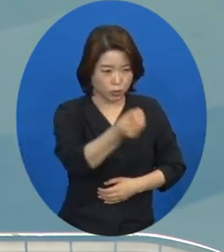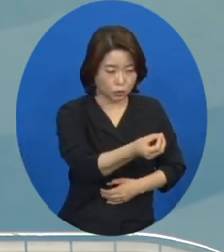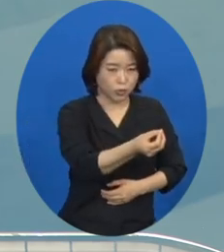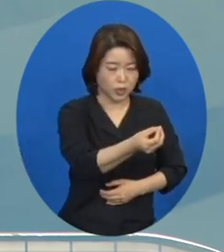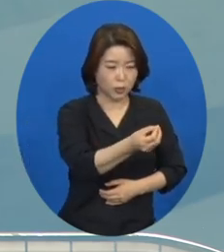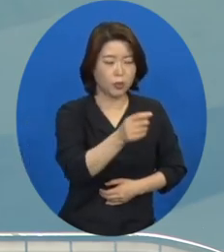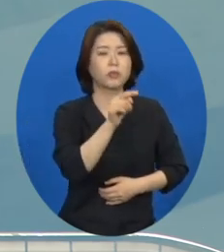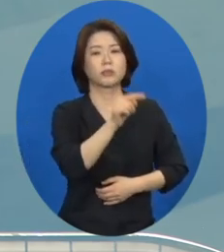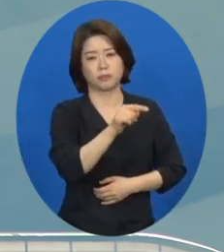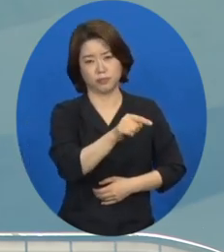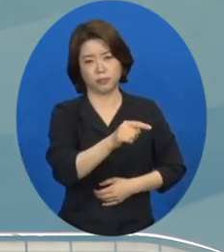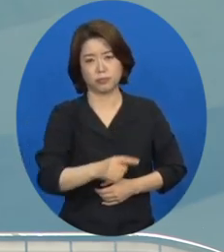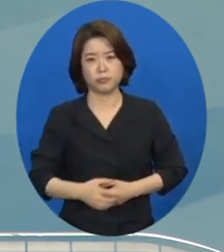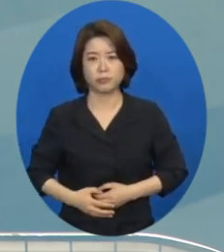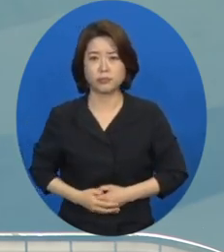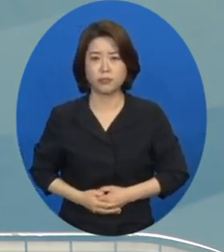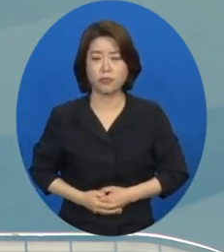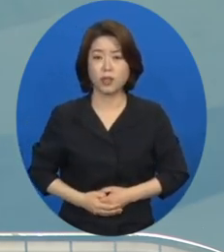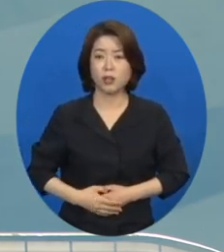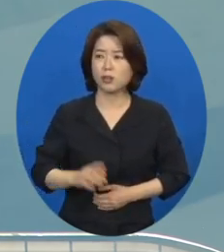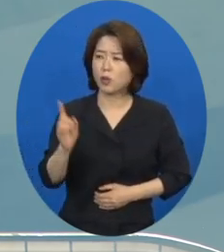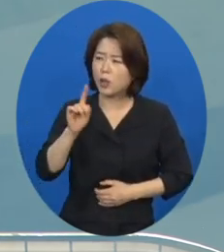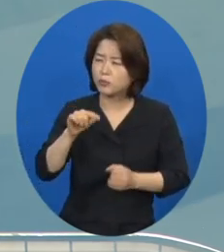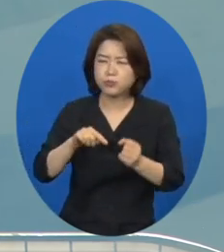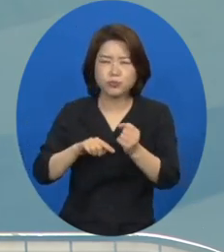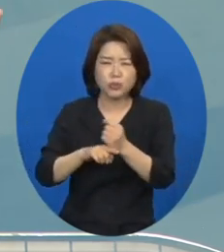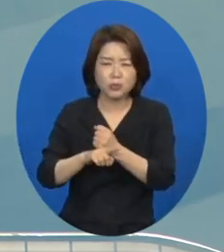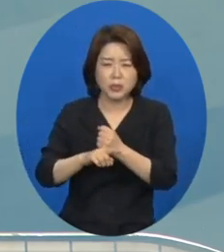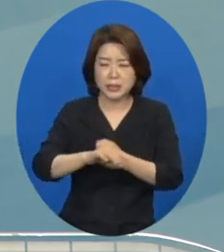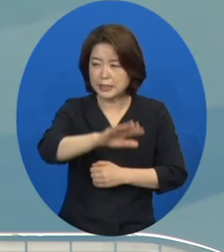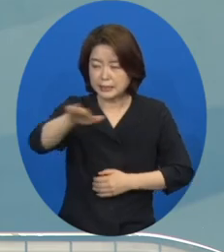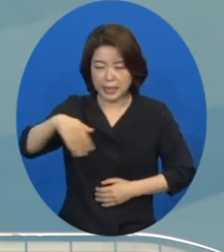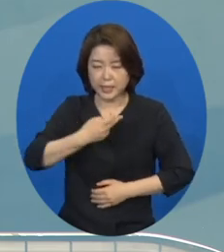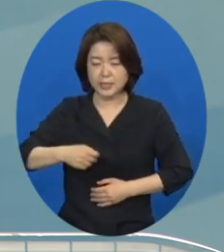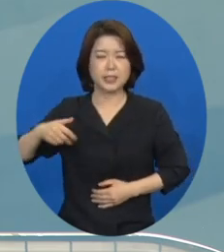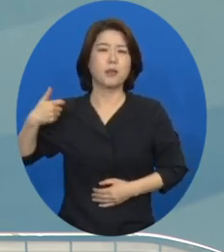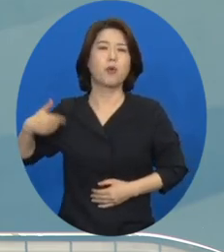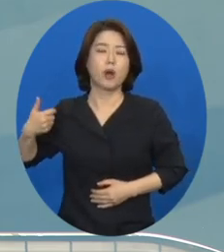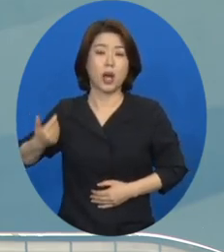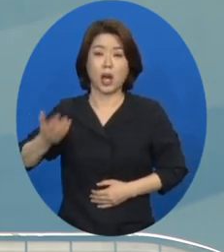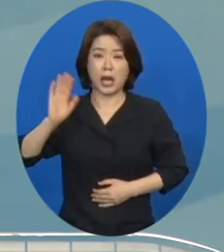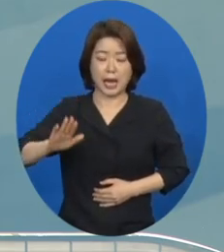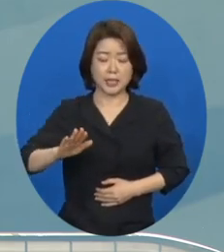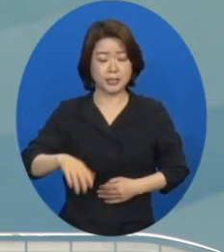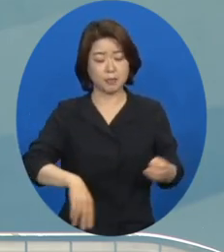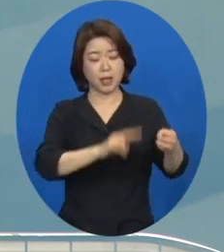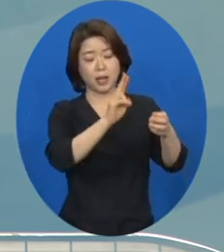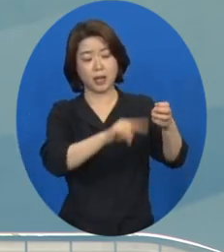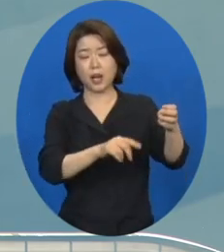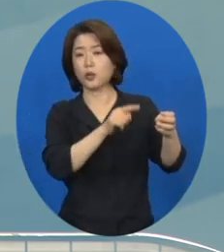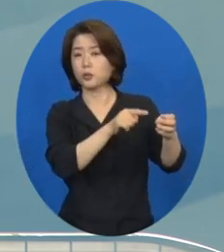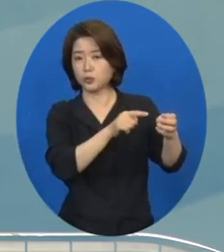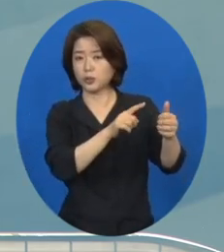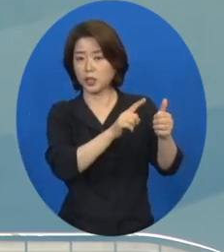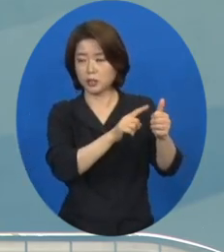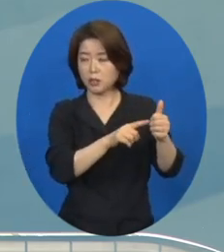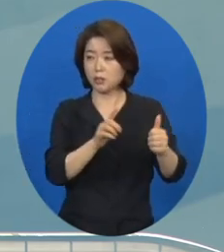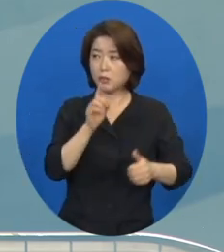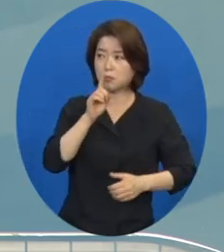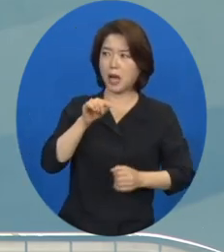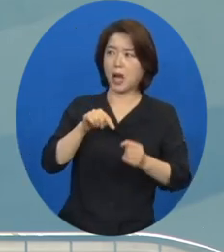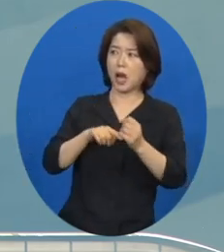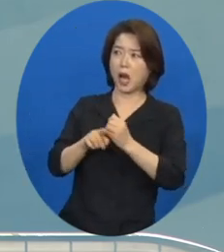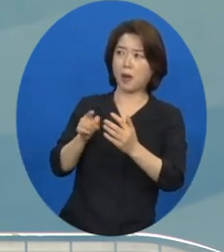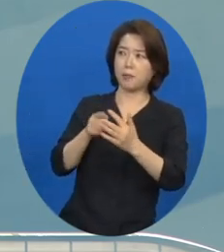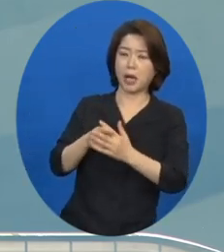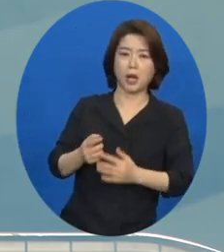그다. 그게 무슨 의미인지를 다른 제자들은 몰랐지만 가룟유다는 무슨 말인지 알았죠.